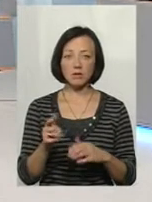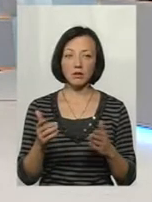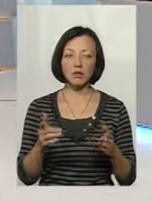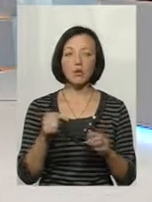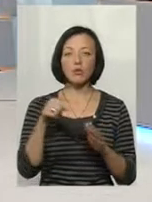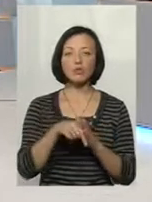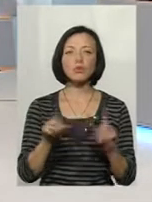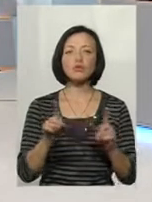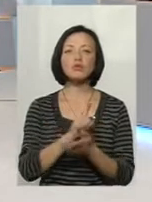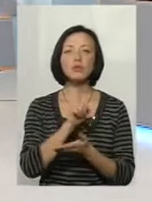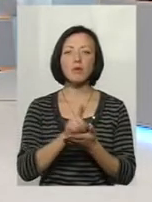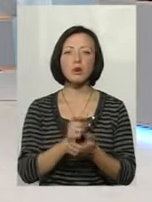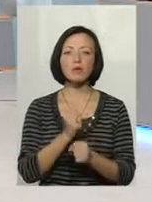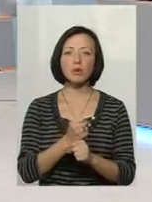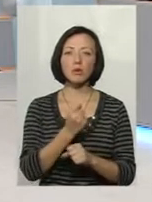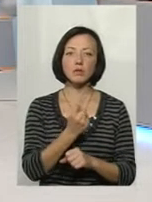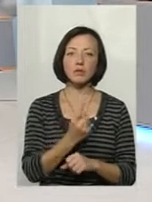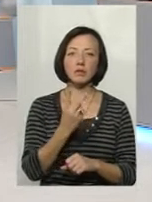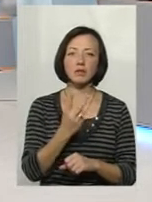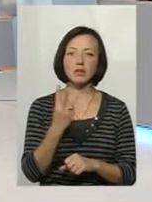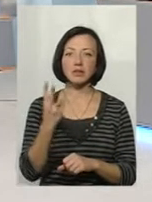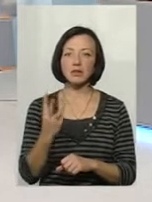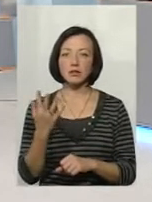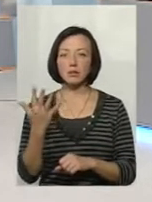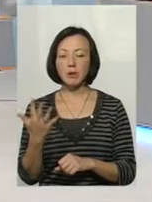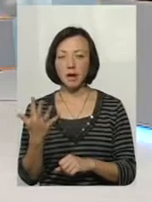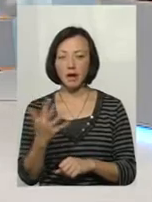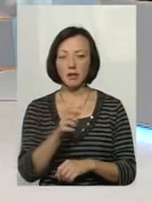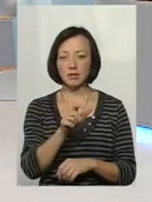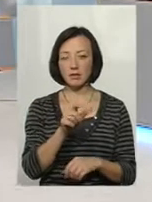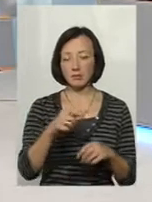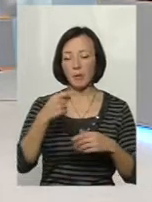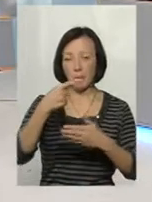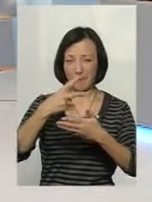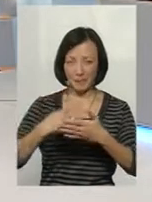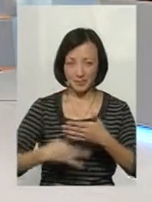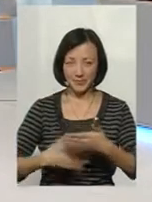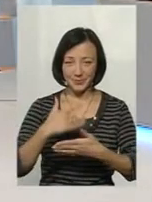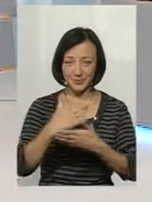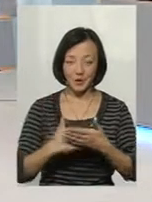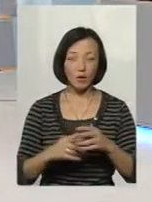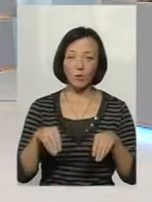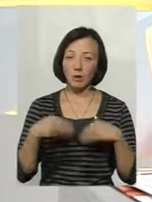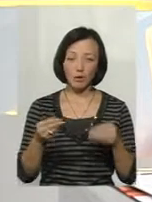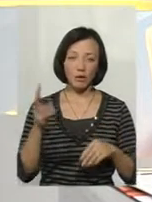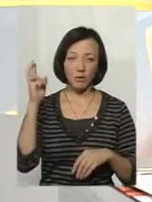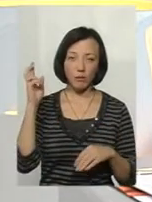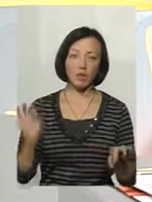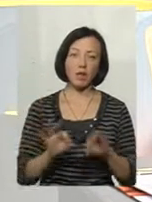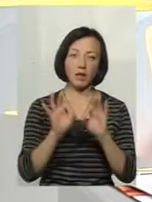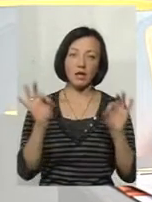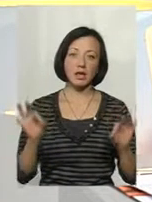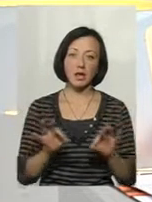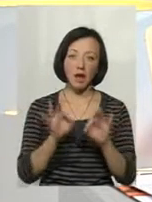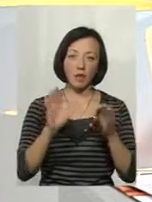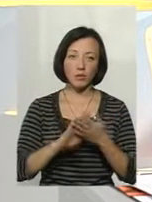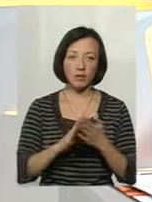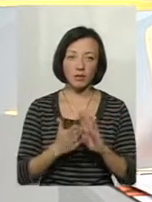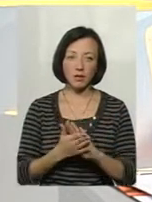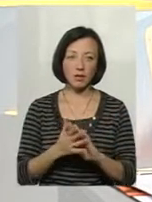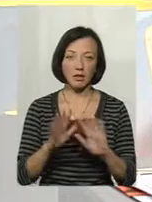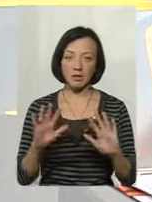Що має зробити 1, 2, 3, 4, 5 споживач для того, аби, не доведи Господь, ні за яких